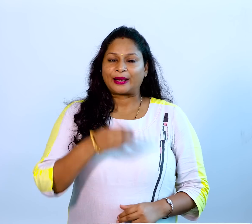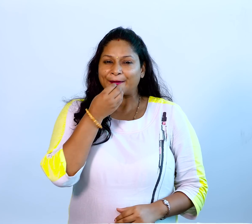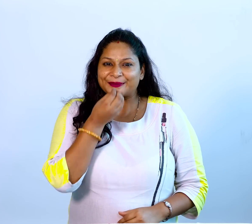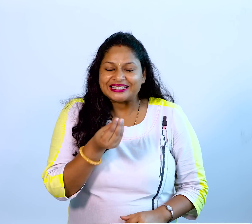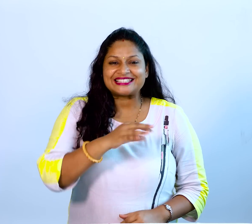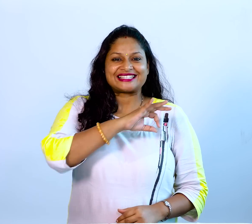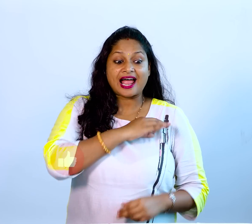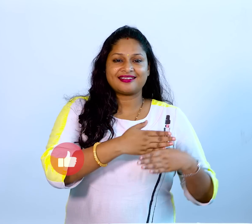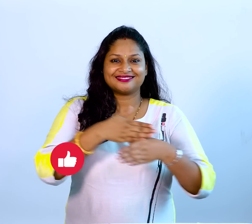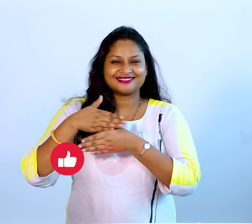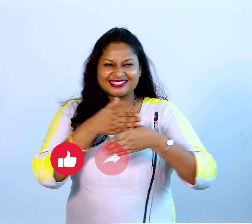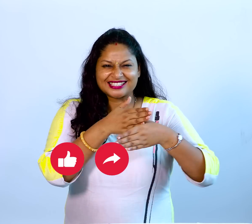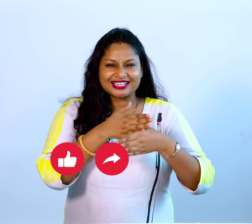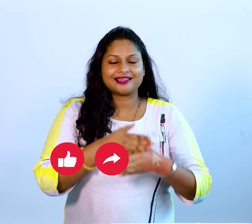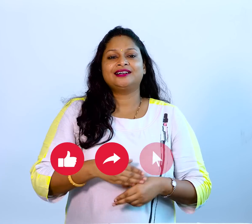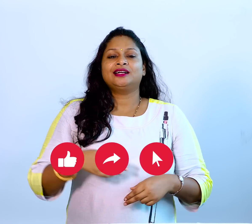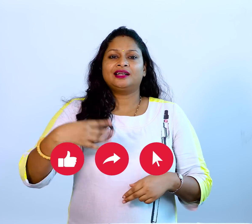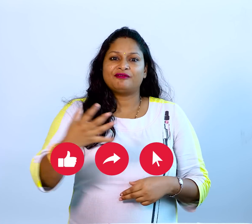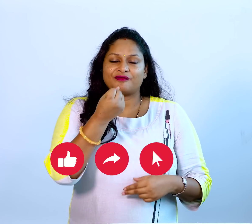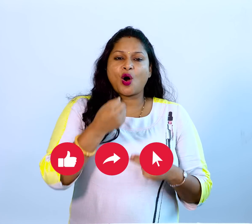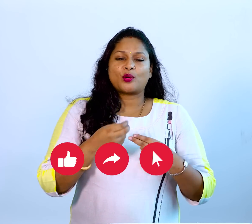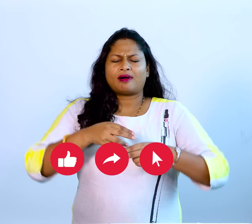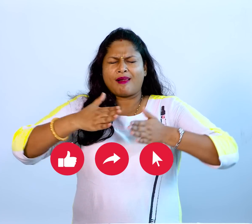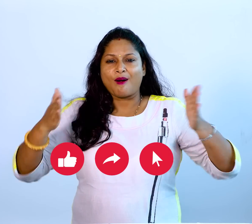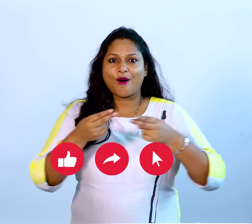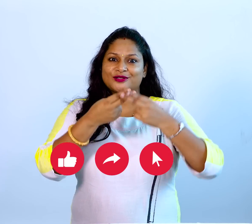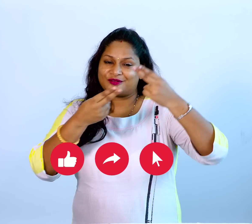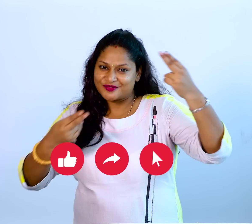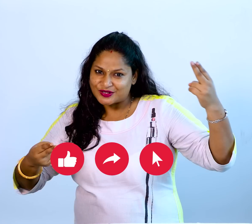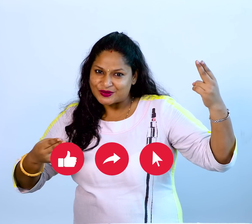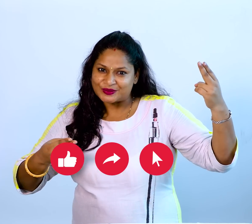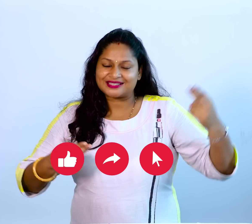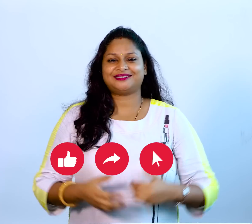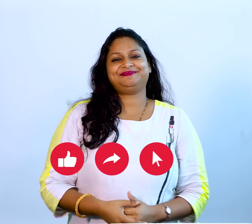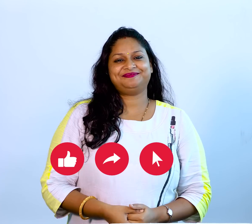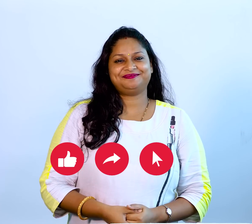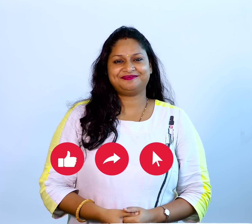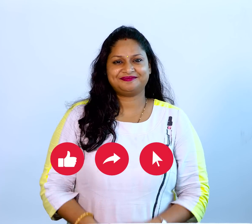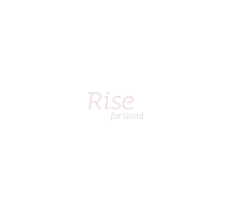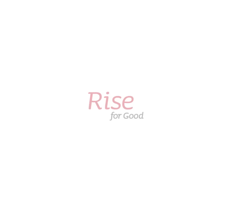Like, share and subscribe for more such Rise stories.